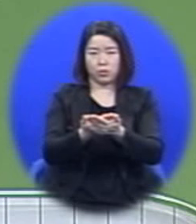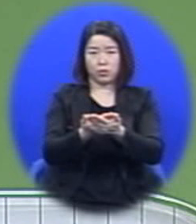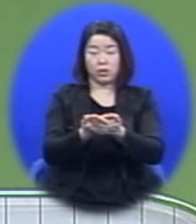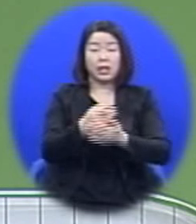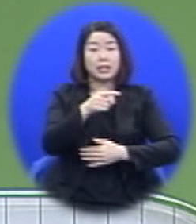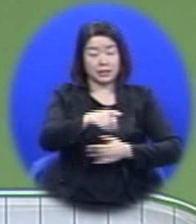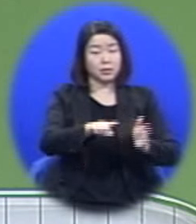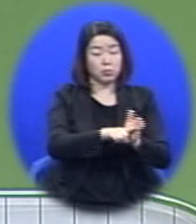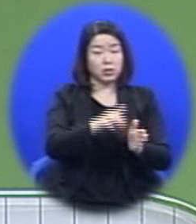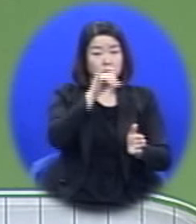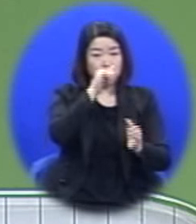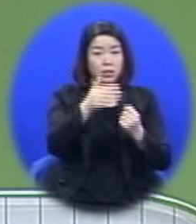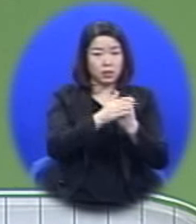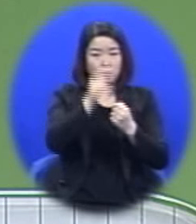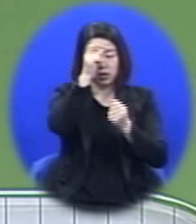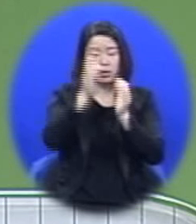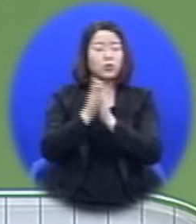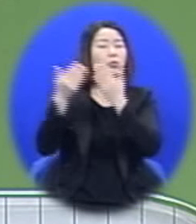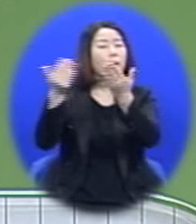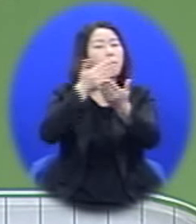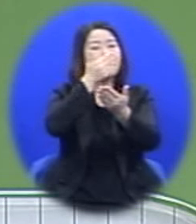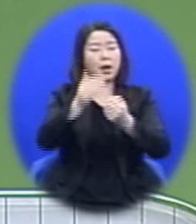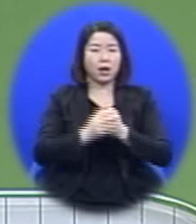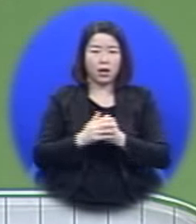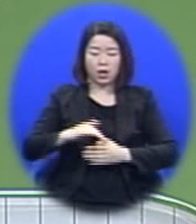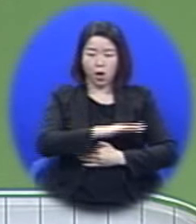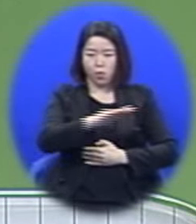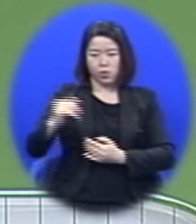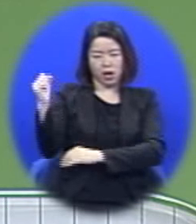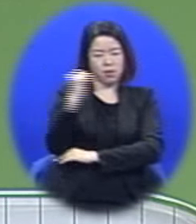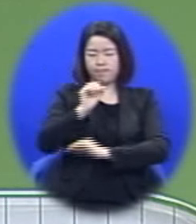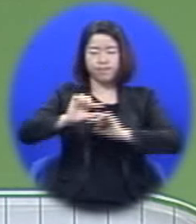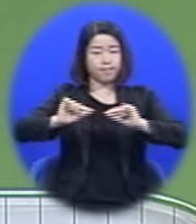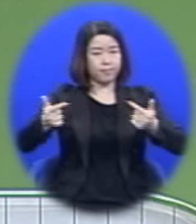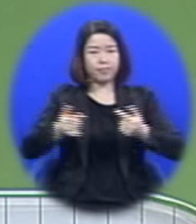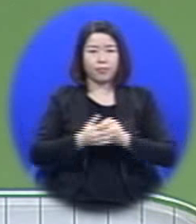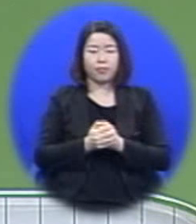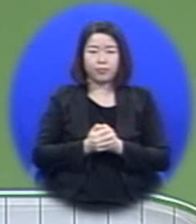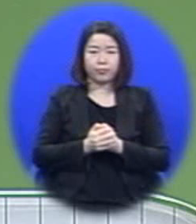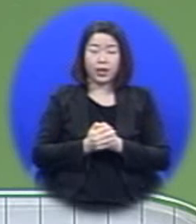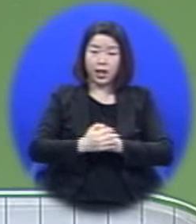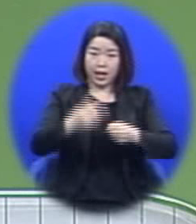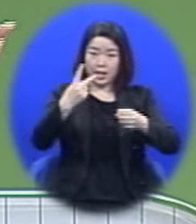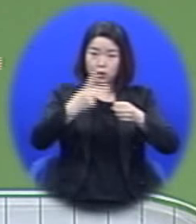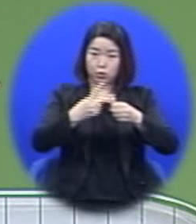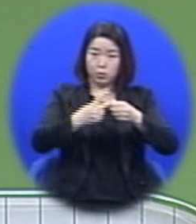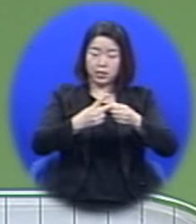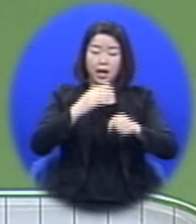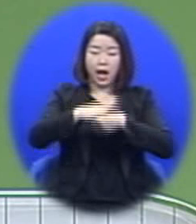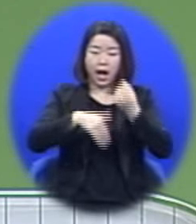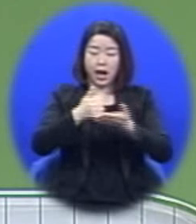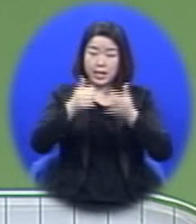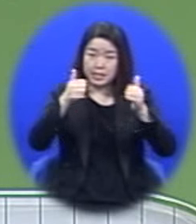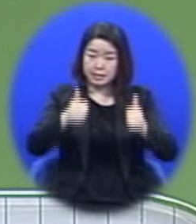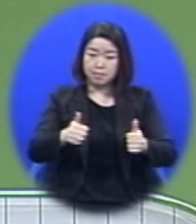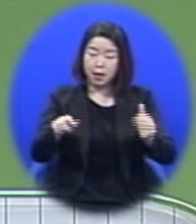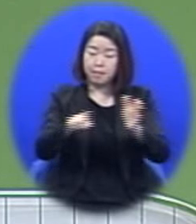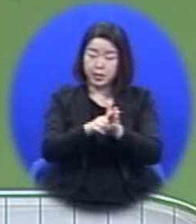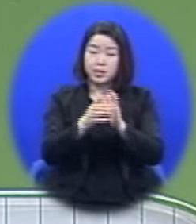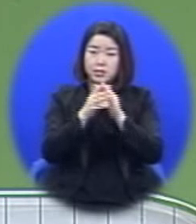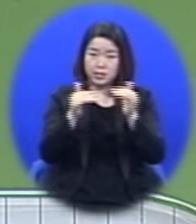그 믿음이 있으니까 우리가 흔들리지 않는 거죠. 두 번째로 하나님의 심판을 믿는